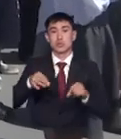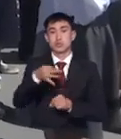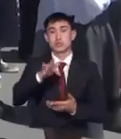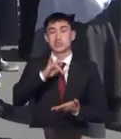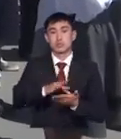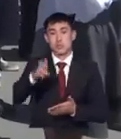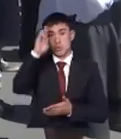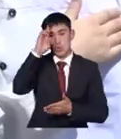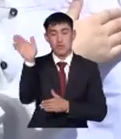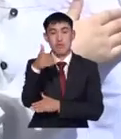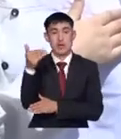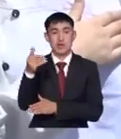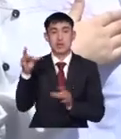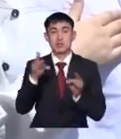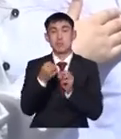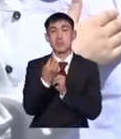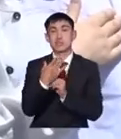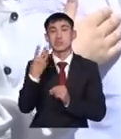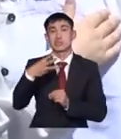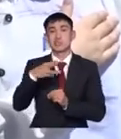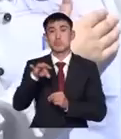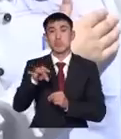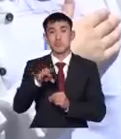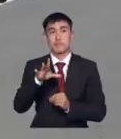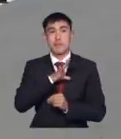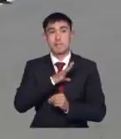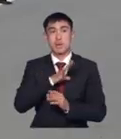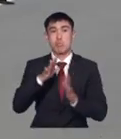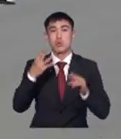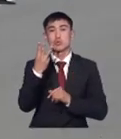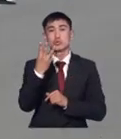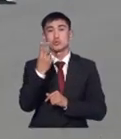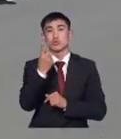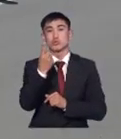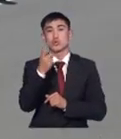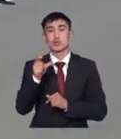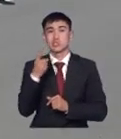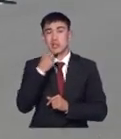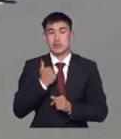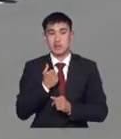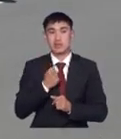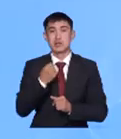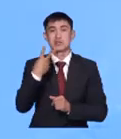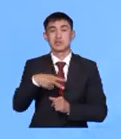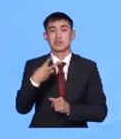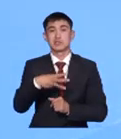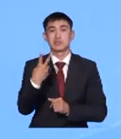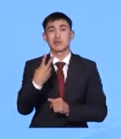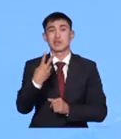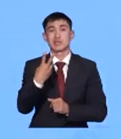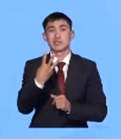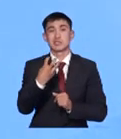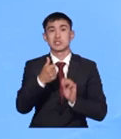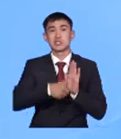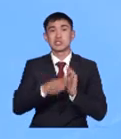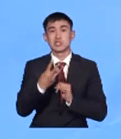а государственный флаг размером 15 на 30 метров держали более 100 солдат военной части 32-363